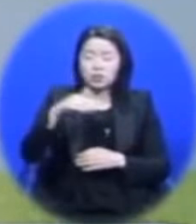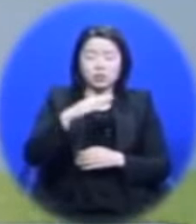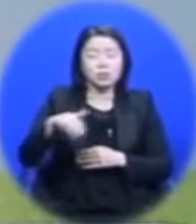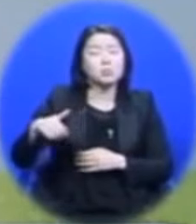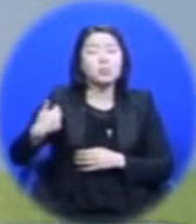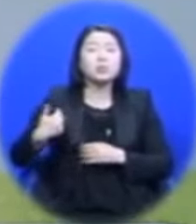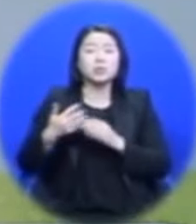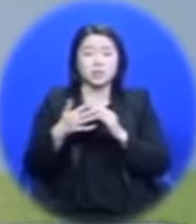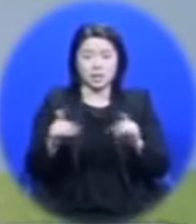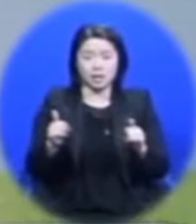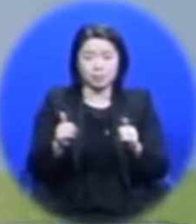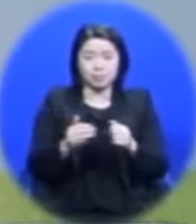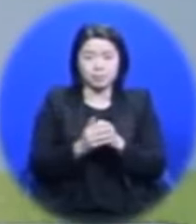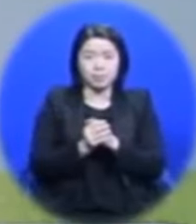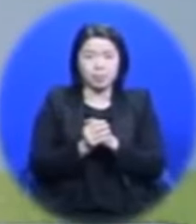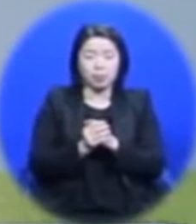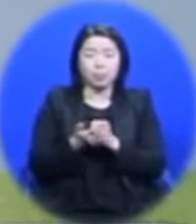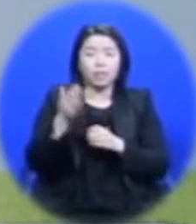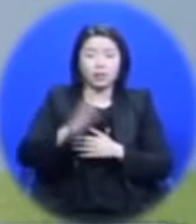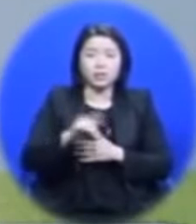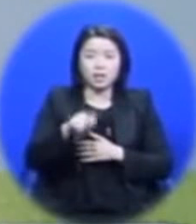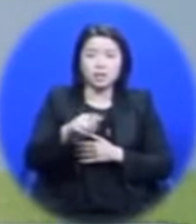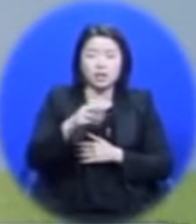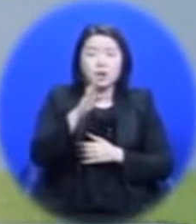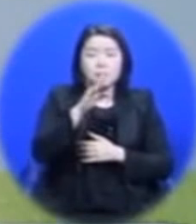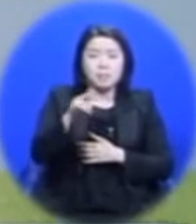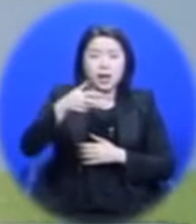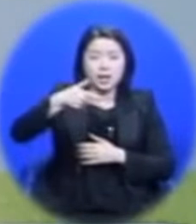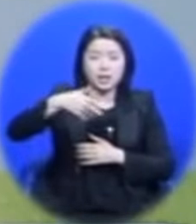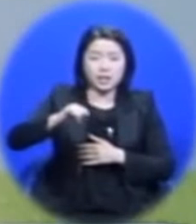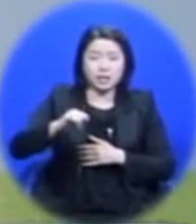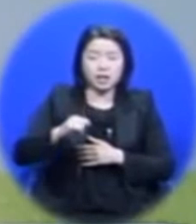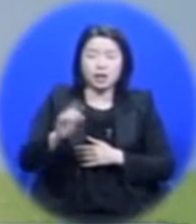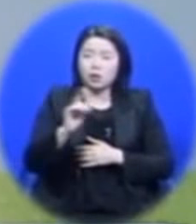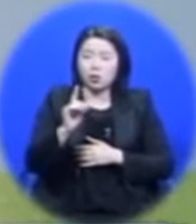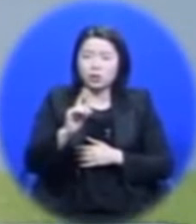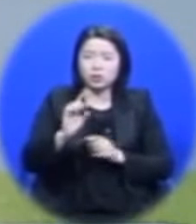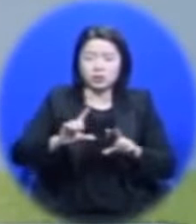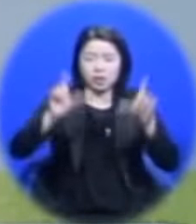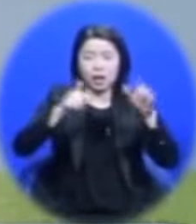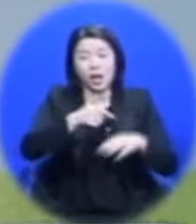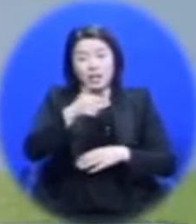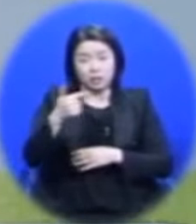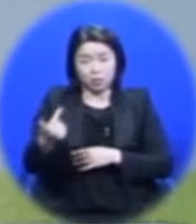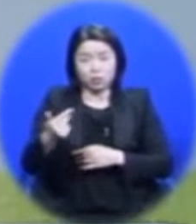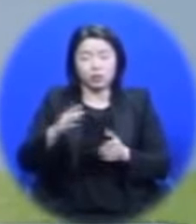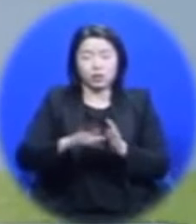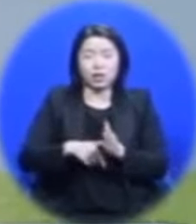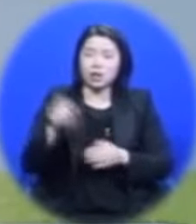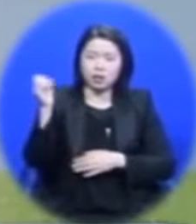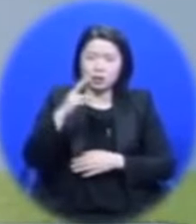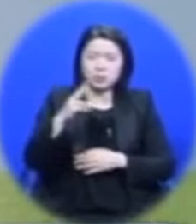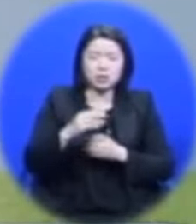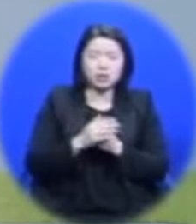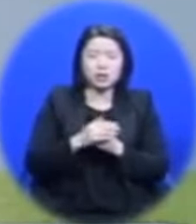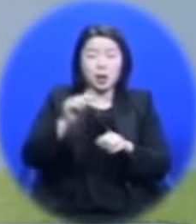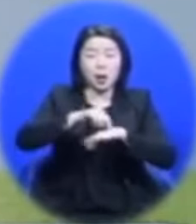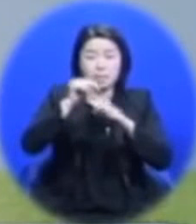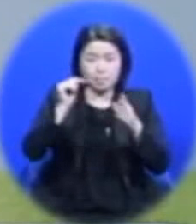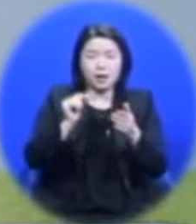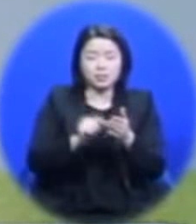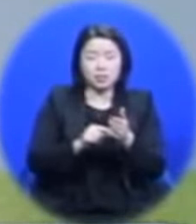모르는 사람이에요. 근데 이 베키가 어느 날 이제 저녁 무렵이 됐는데 갑자기